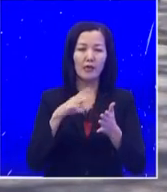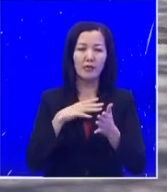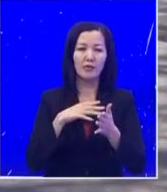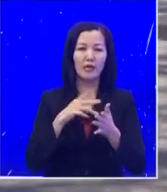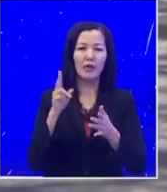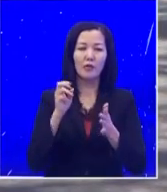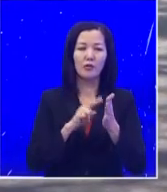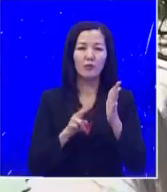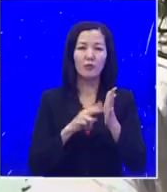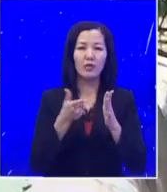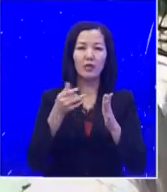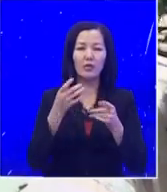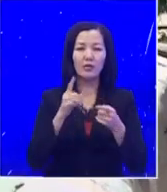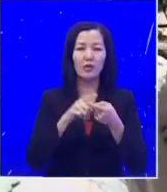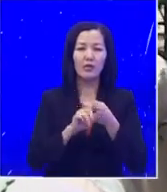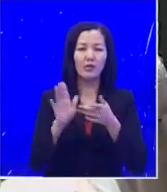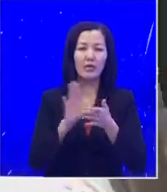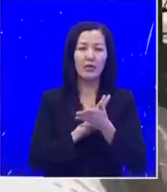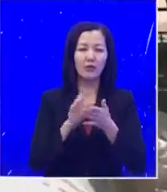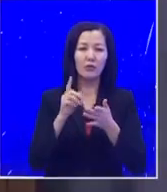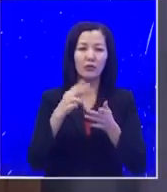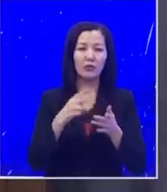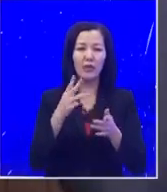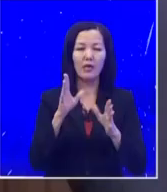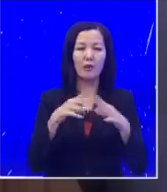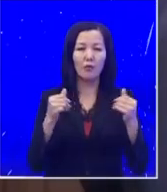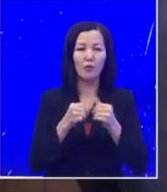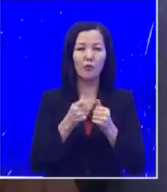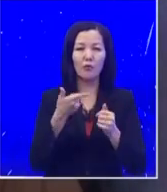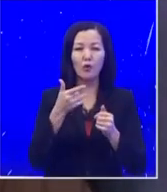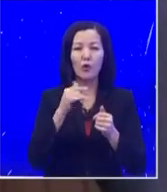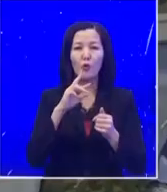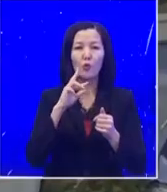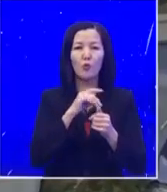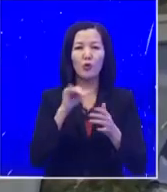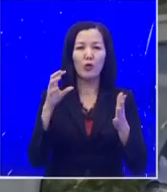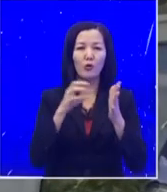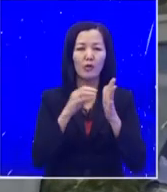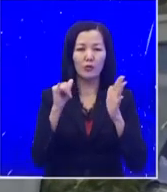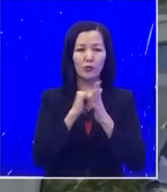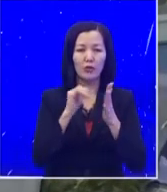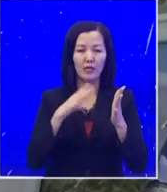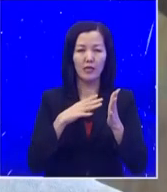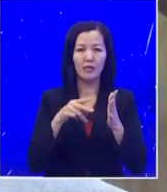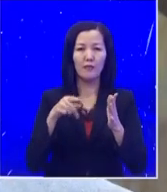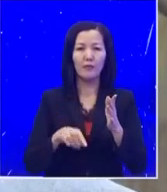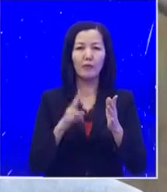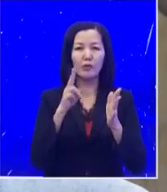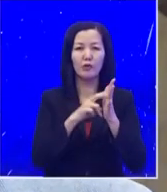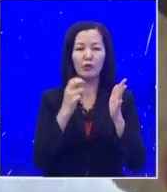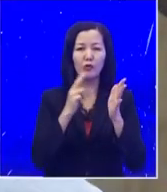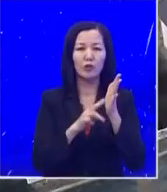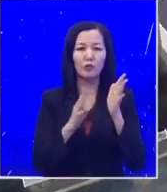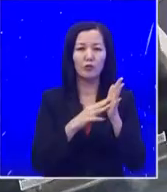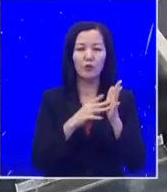отбасы газға тегін қосылды. 22 мың отбасына улы газға қарсы дабыл қондырғысы орнатылды.